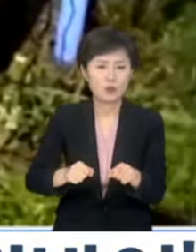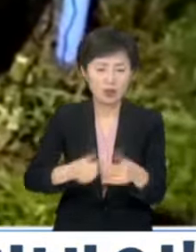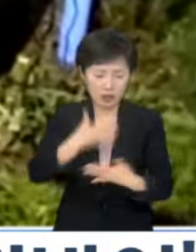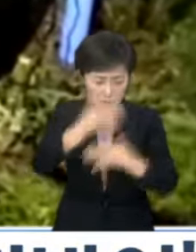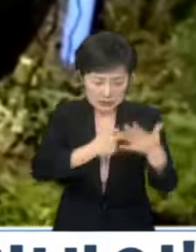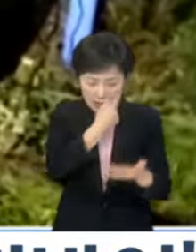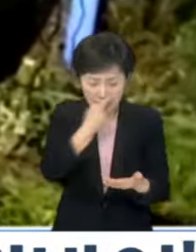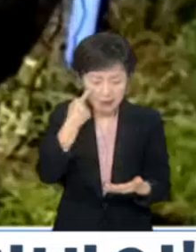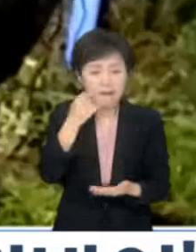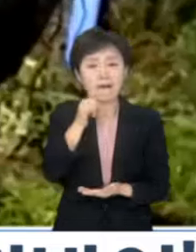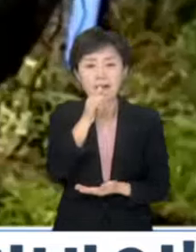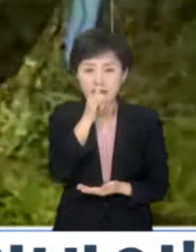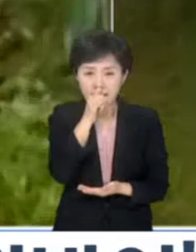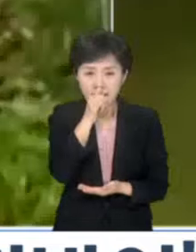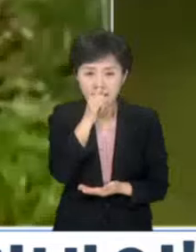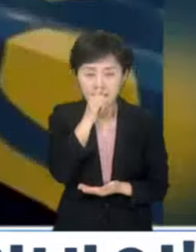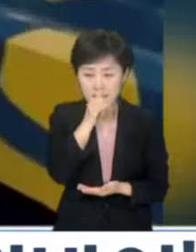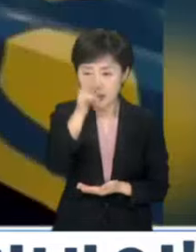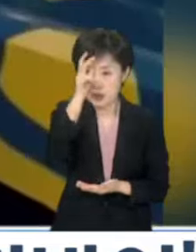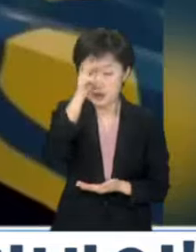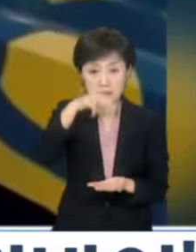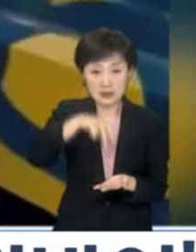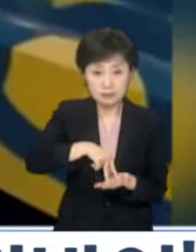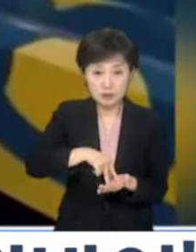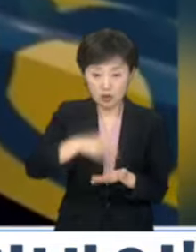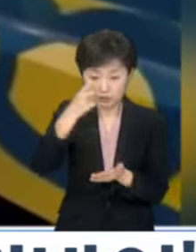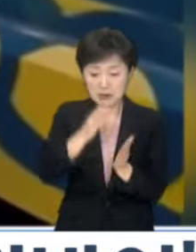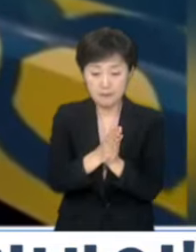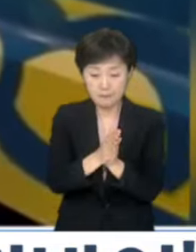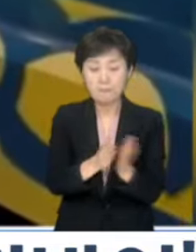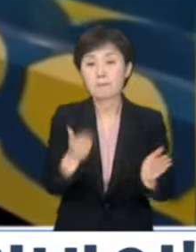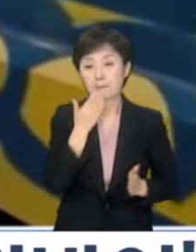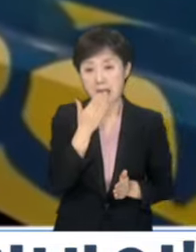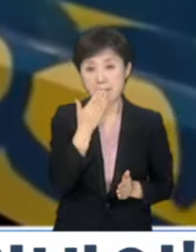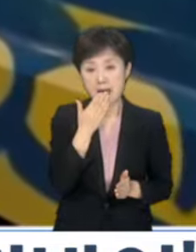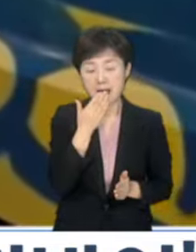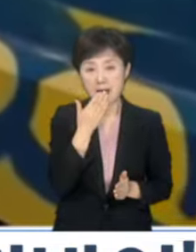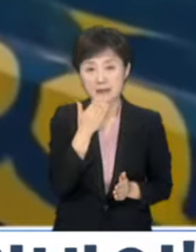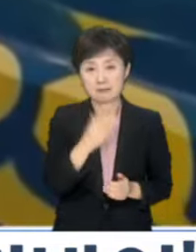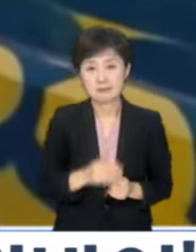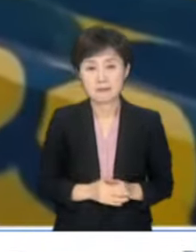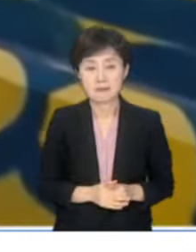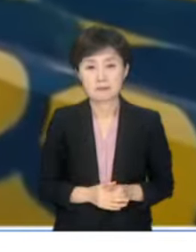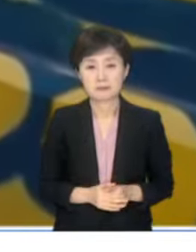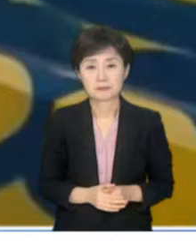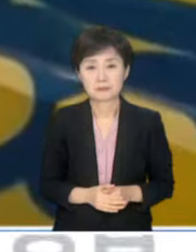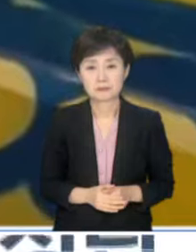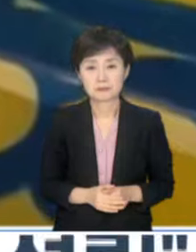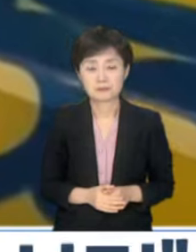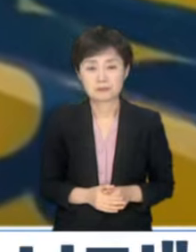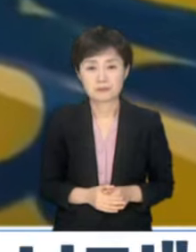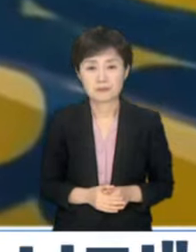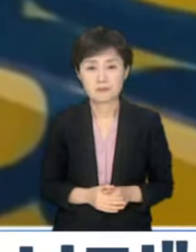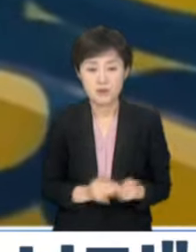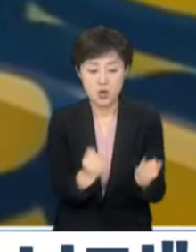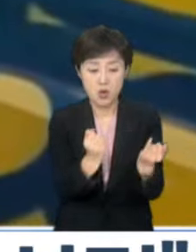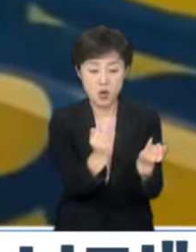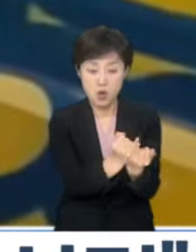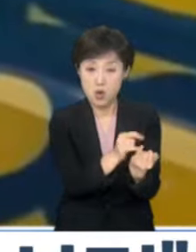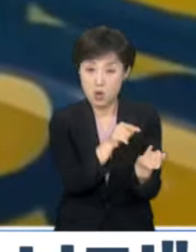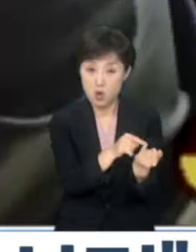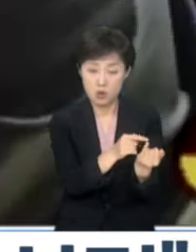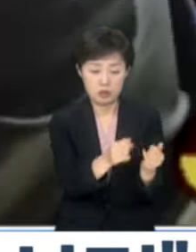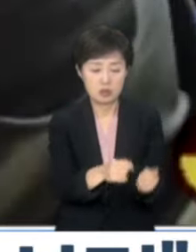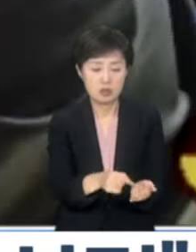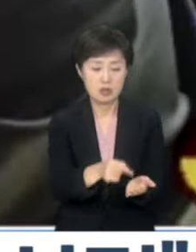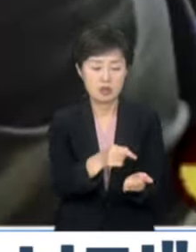증거가 있기 때문에 예. 수사당국에서 수사를 개시하는 것 자체는 얼마든지 가능하지 않을까 예. 이런 생각이 들고요. 그 소녀상 자체가 사실은